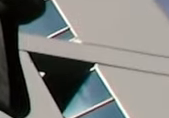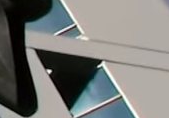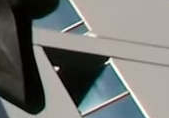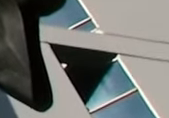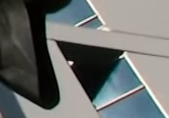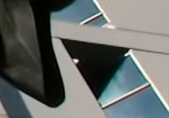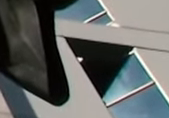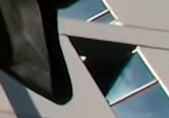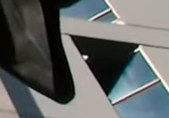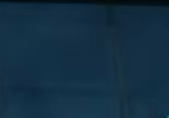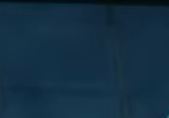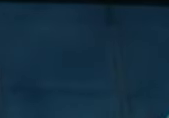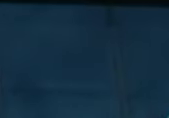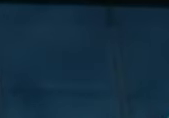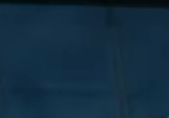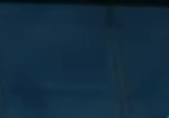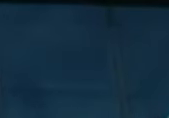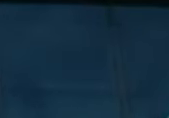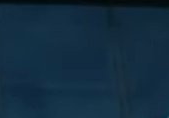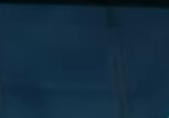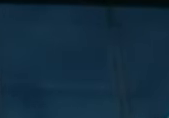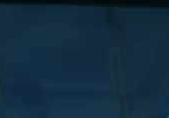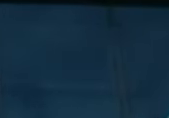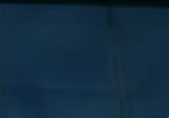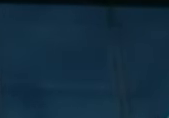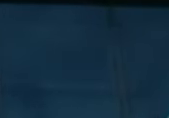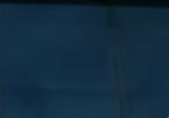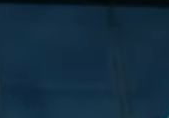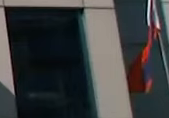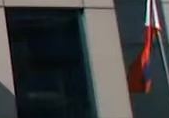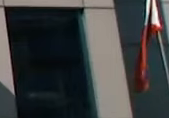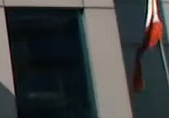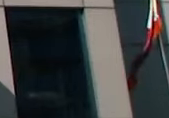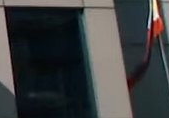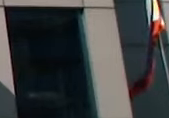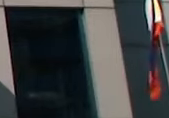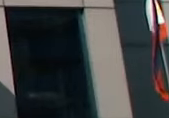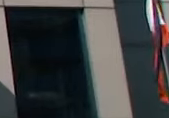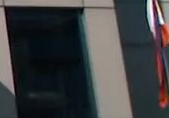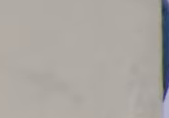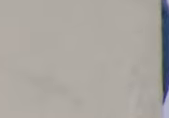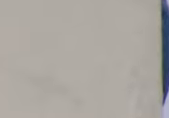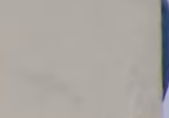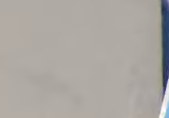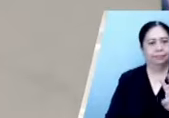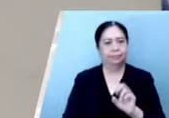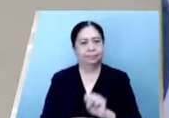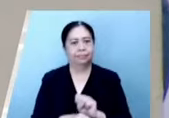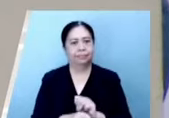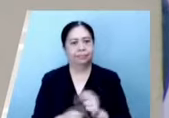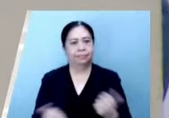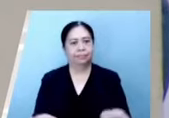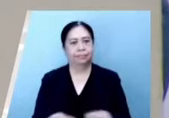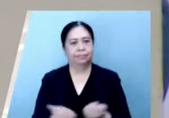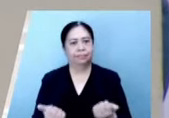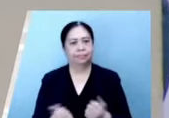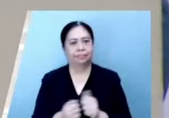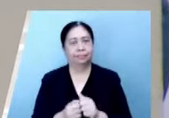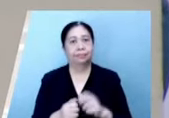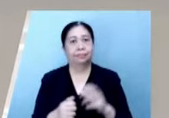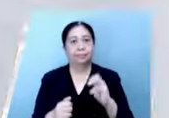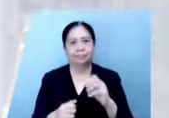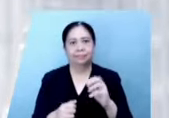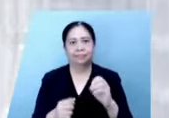Maging bahagi ng lalo pang pagpapalakas ng GMA Network. May 46 na job opening ang nangungunang media organization